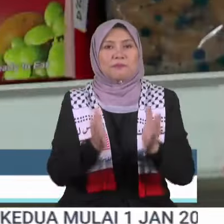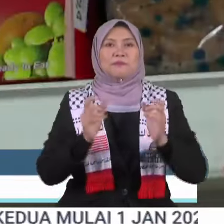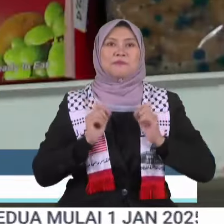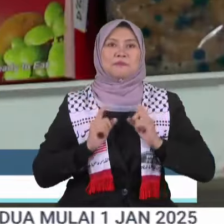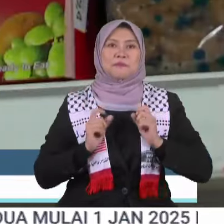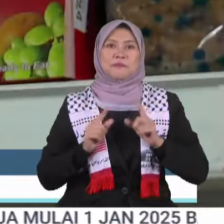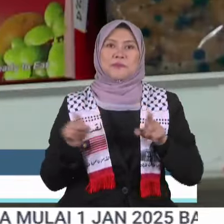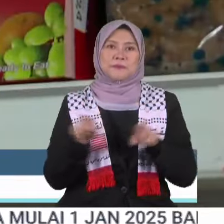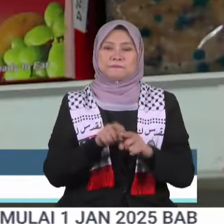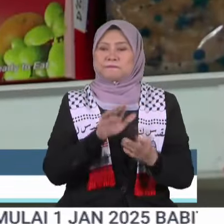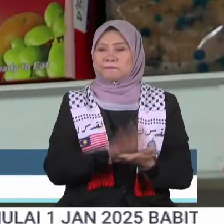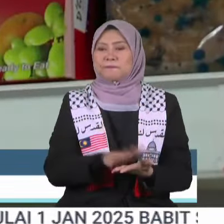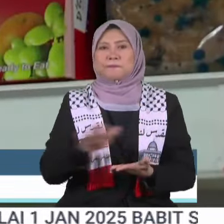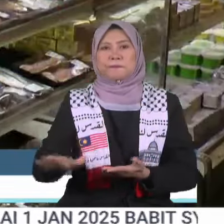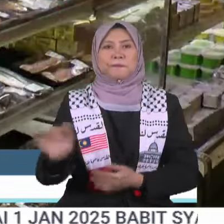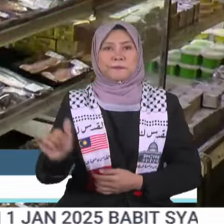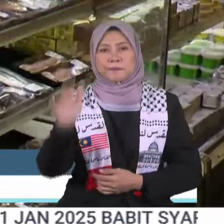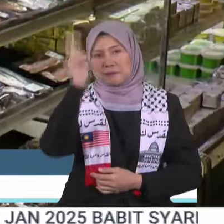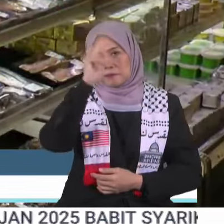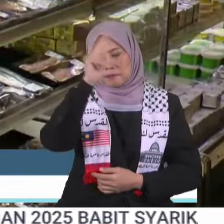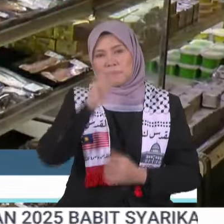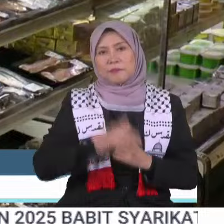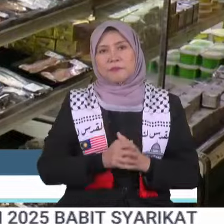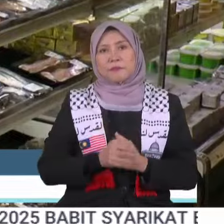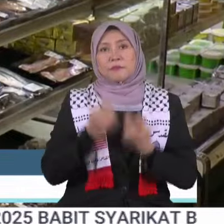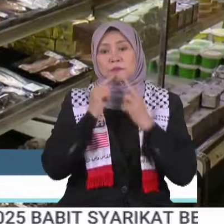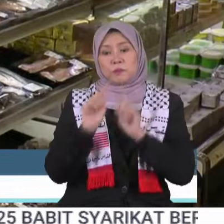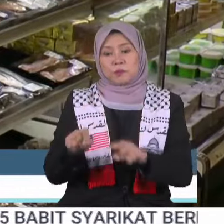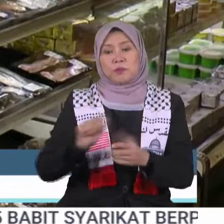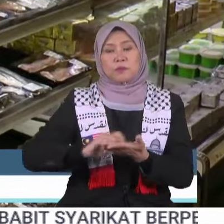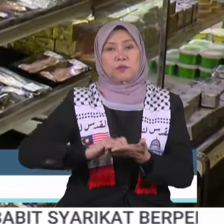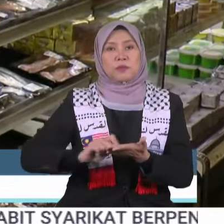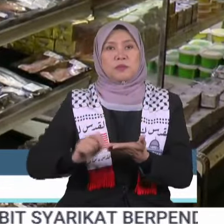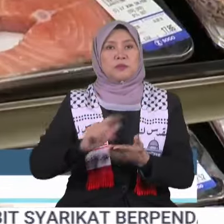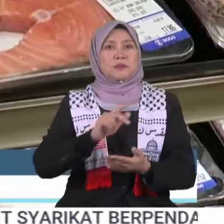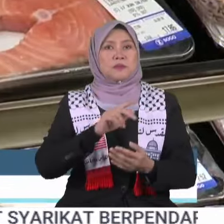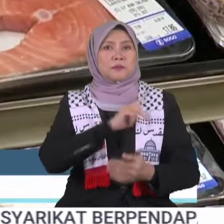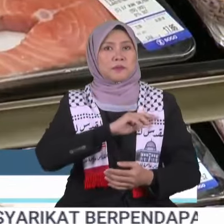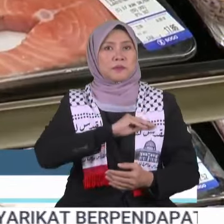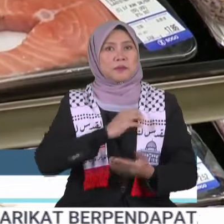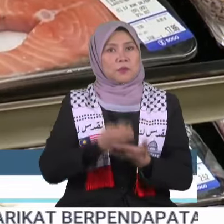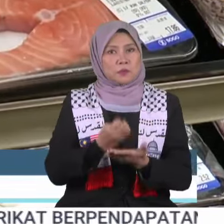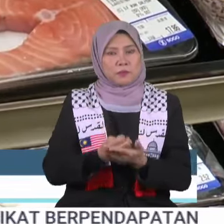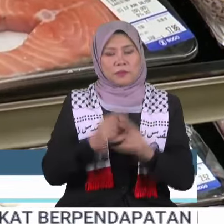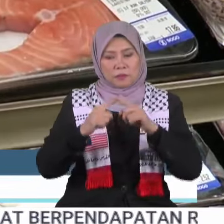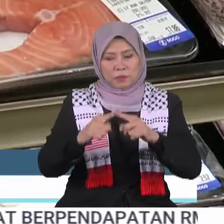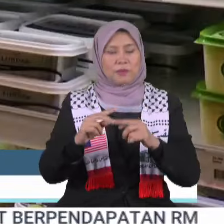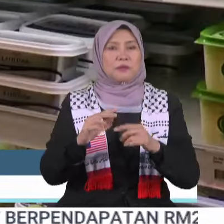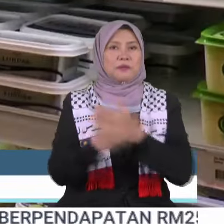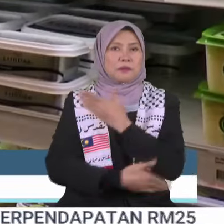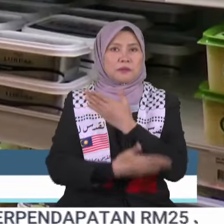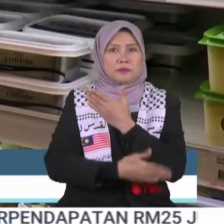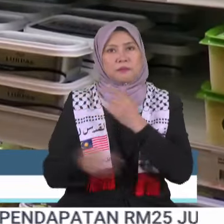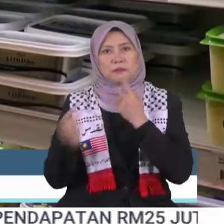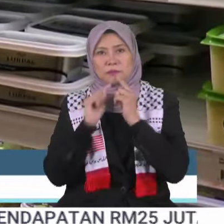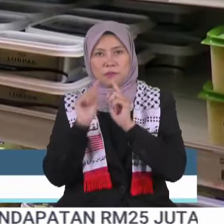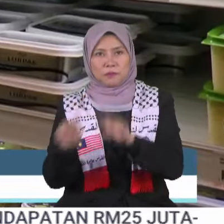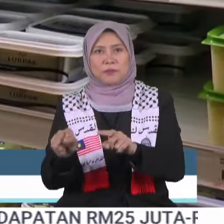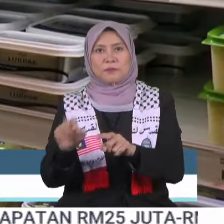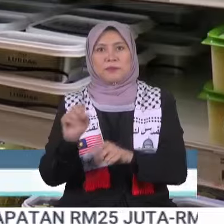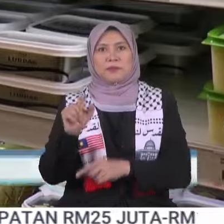sektor swasta mengambil langkah sama. Jawapan bertulis Kementerian Ekonomi di Dewan Negara menjawab pertanyaan